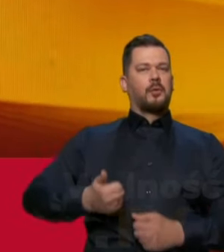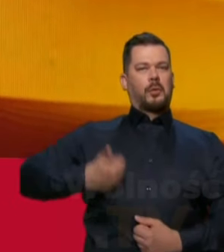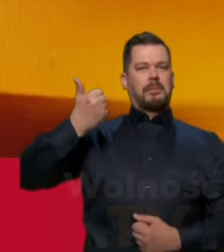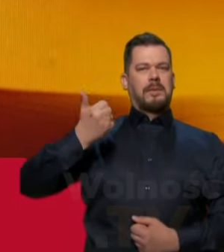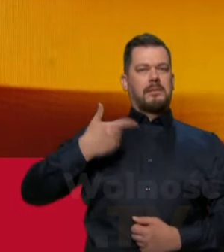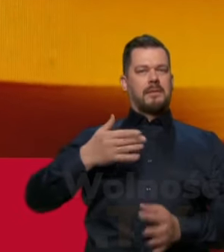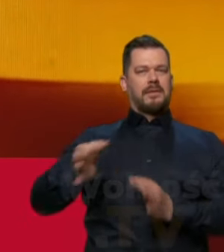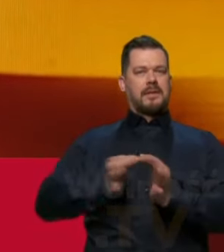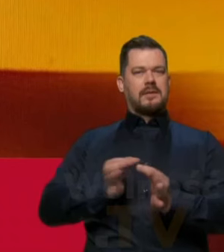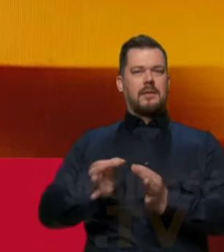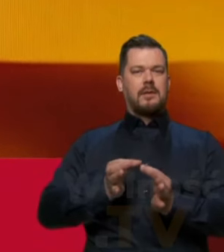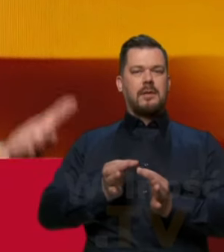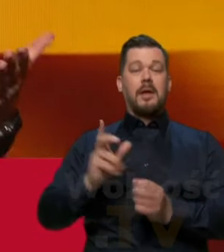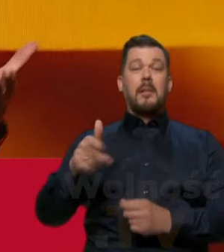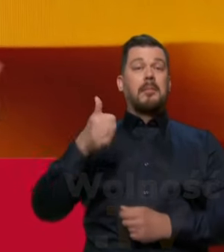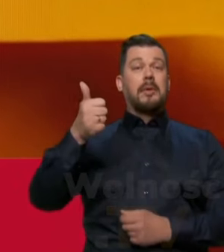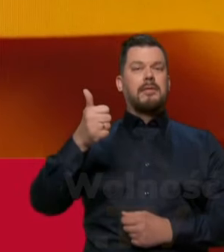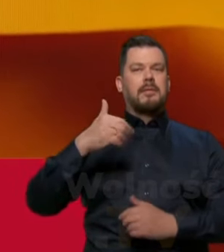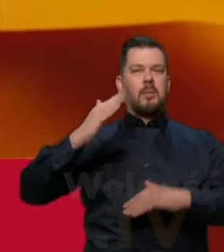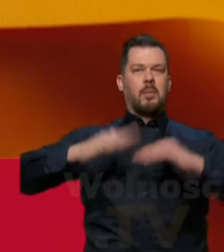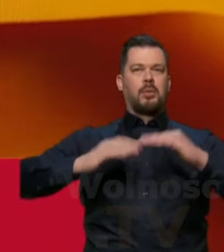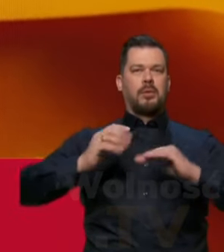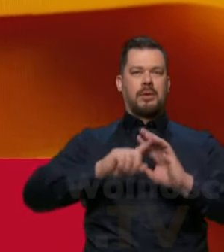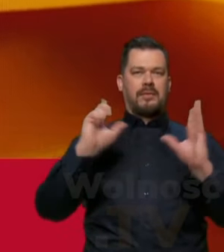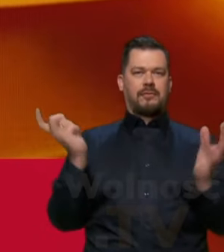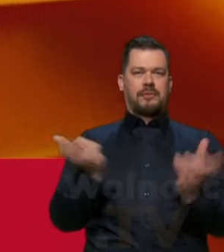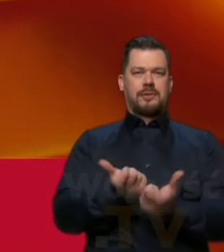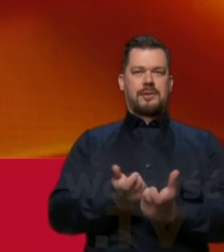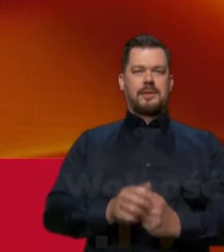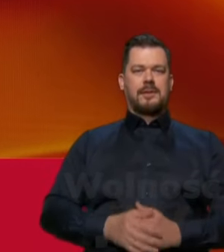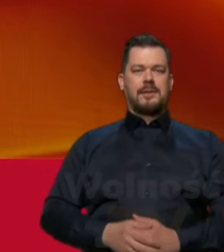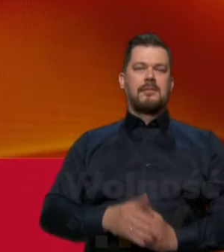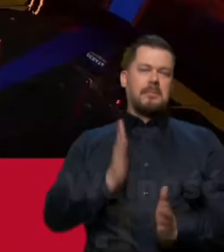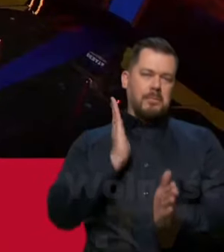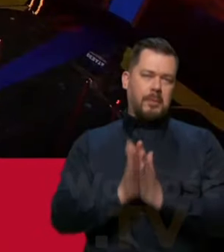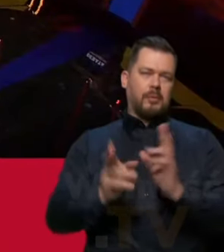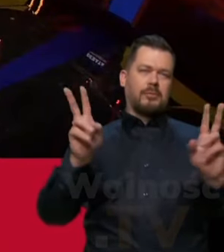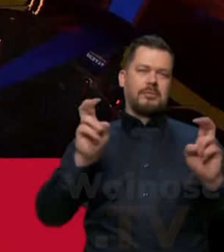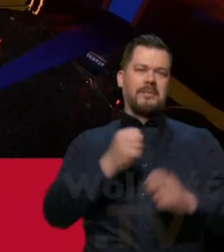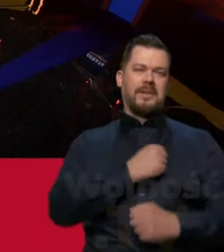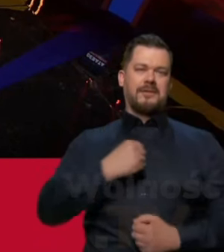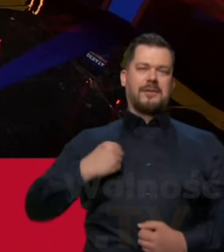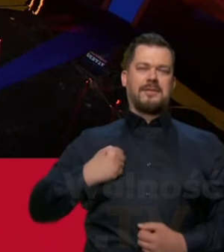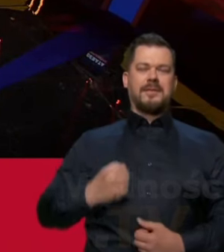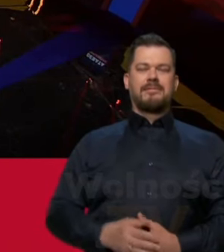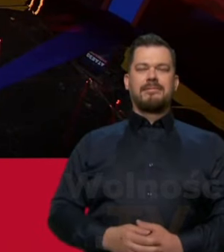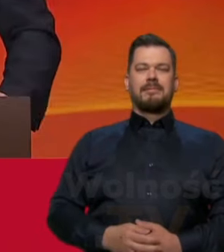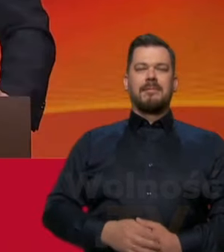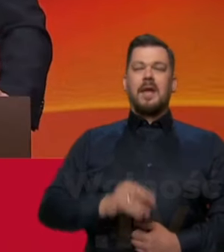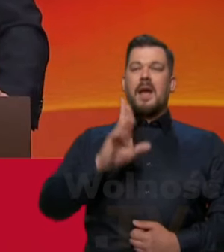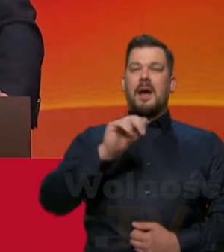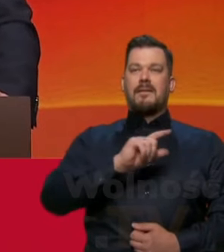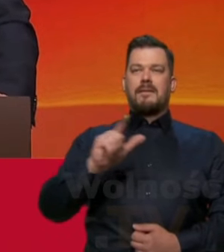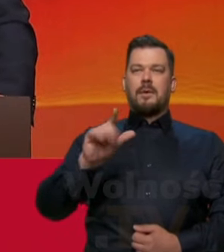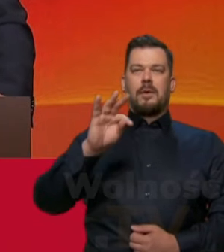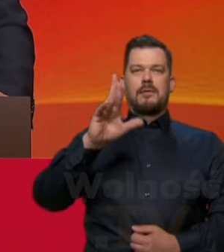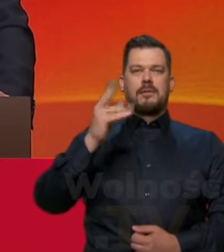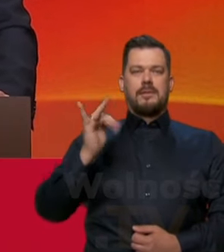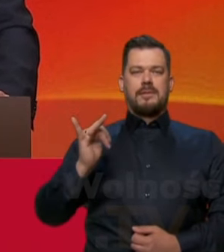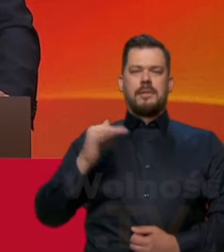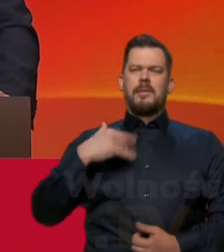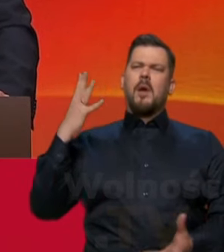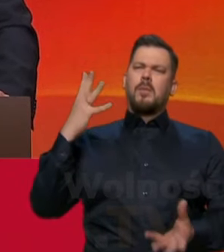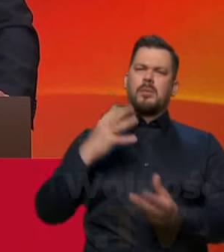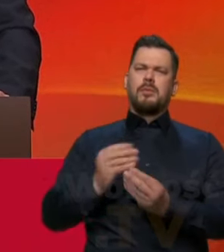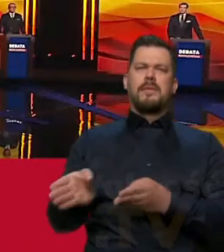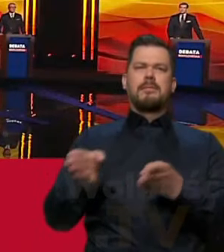swojej historii i przede wszystkim budujemy Warszawę dla wszystkich. Po prostu Warszawa. Pan Rafał Trzaskowski, a teraz czas na podsumowanie swojego